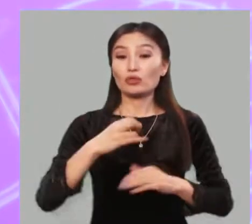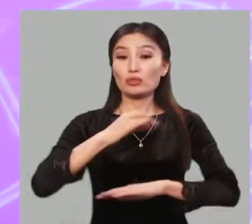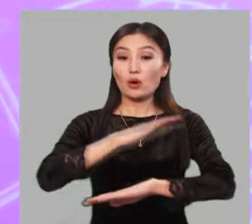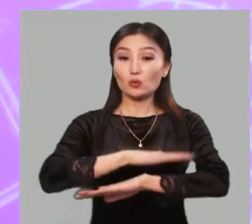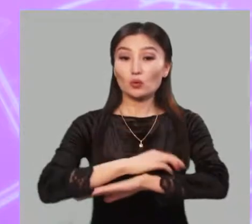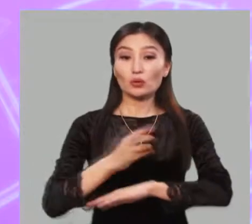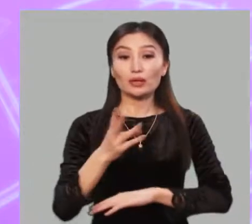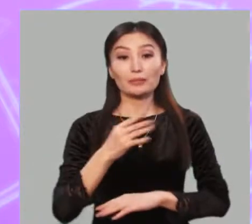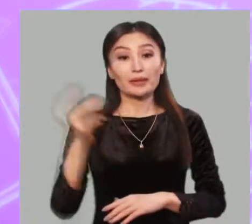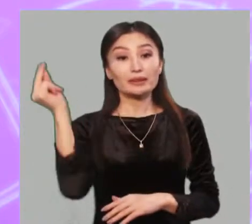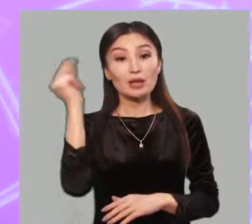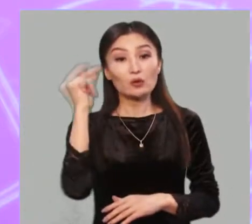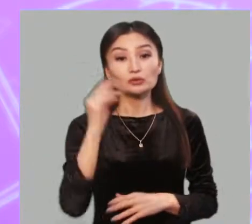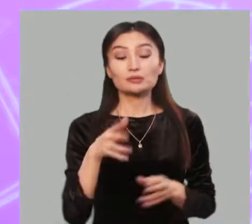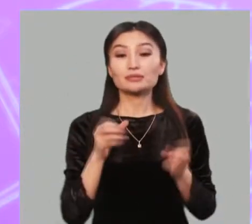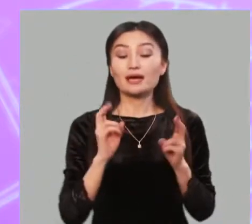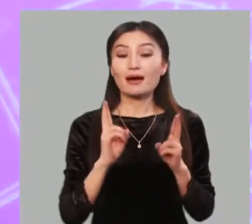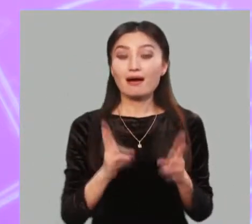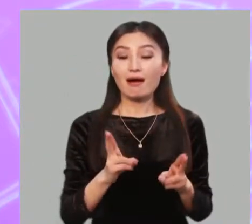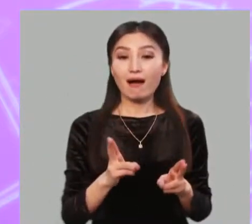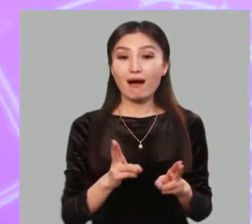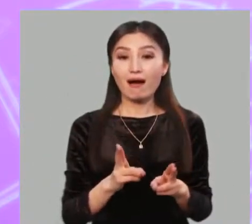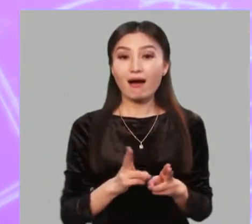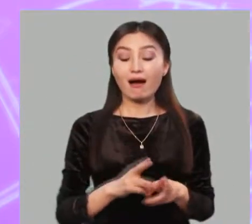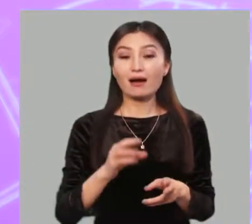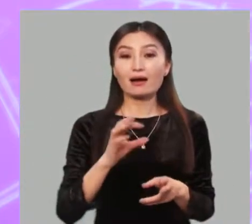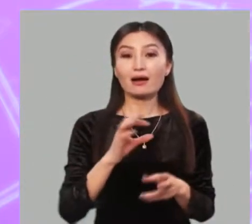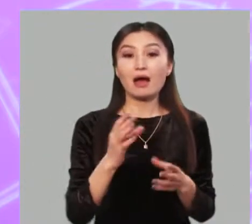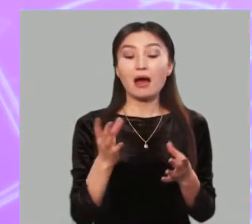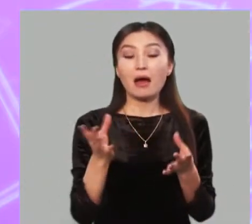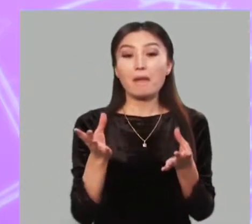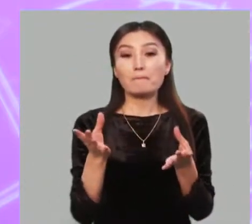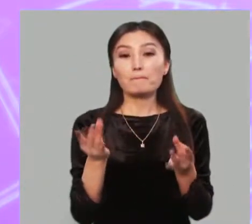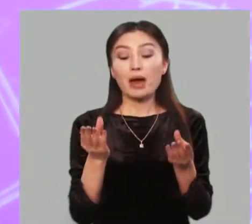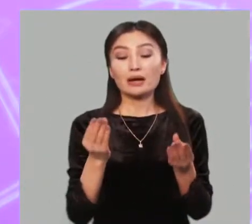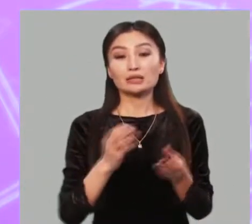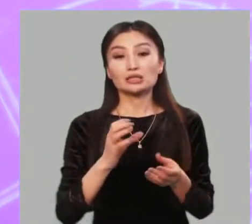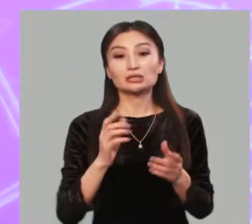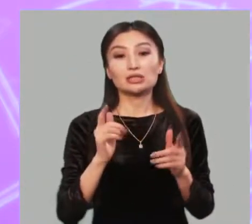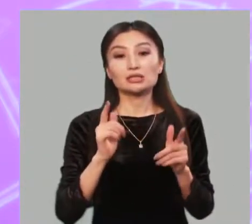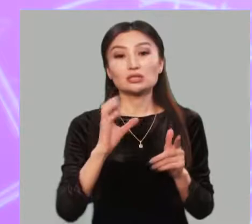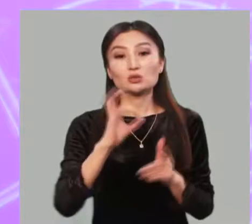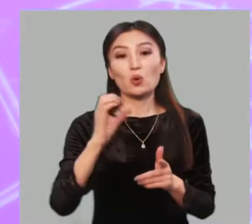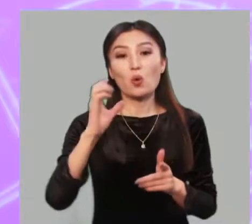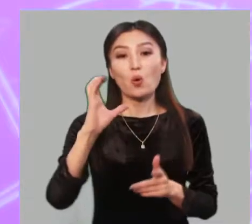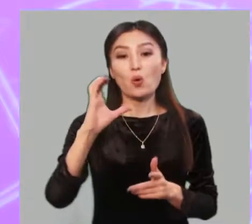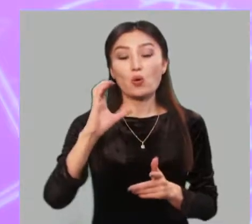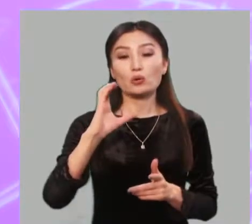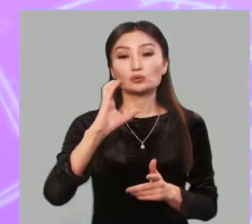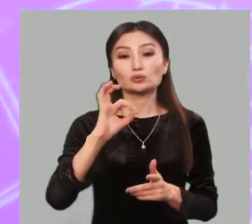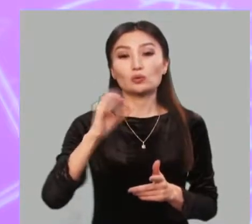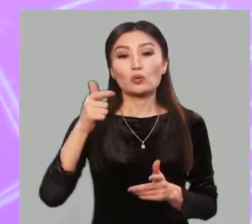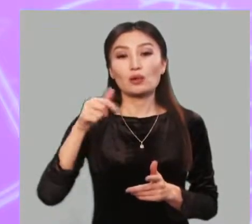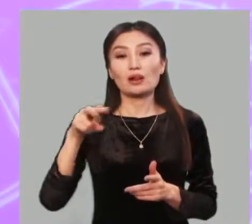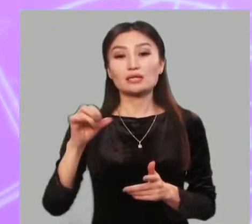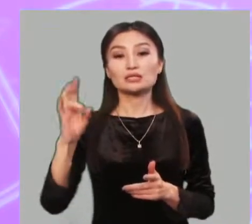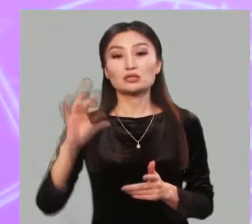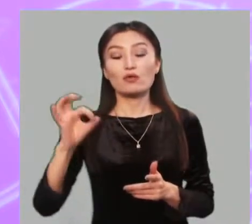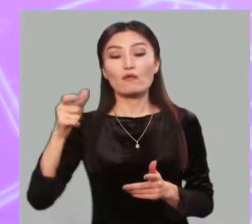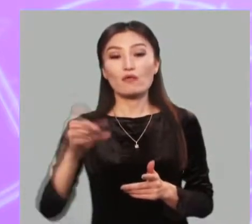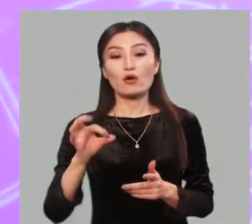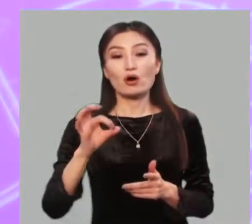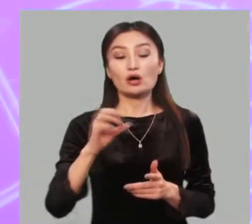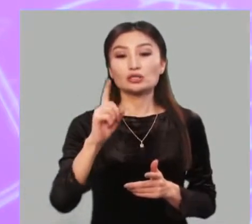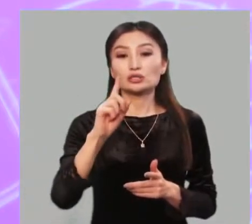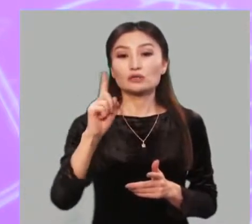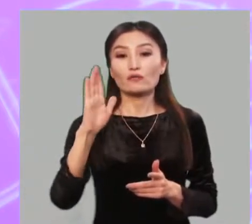мы научимся, как обозначать мягкость согласного звука в слове. Вспомним, как